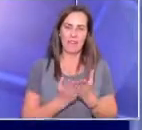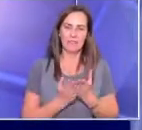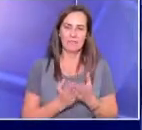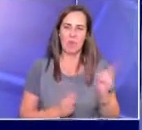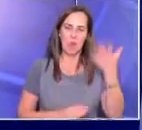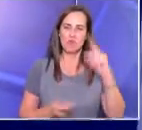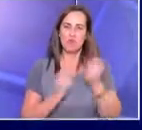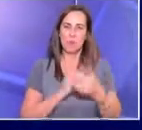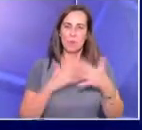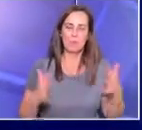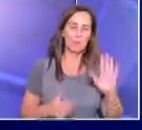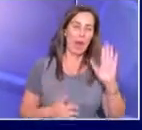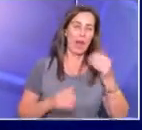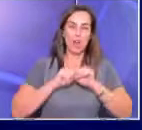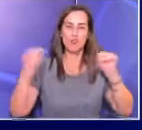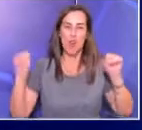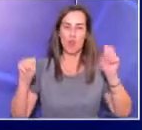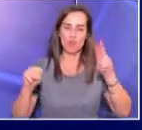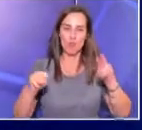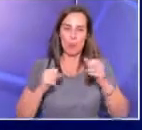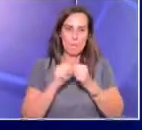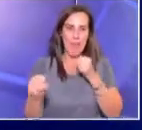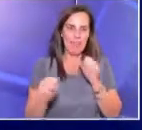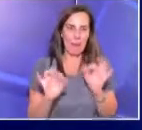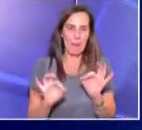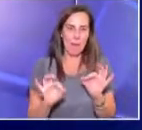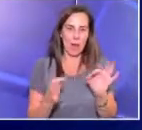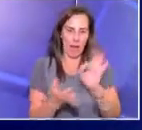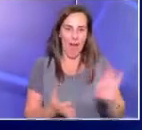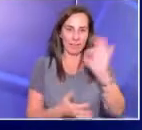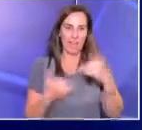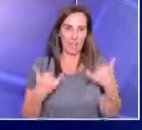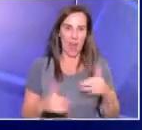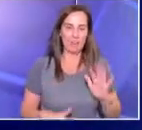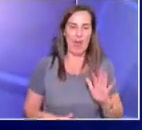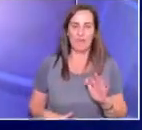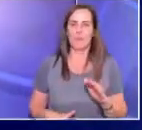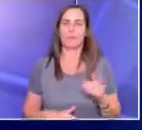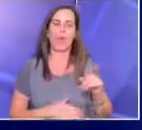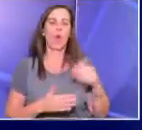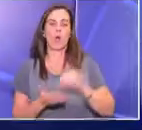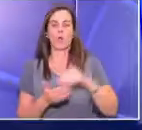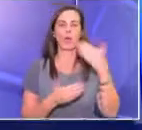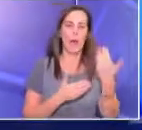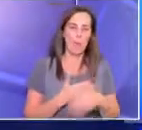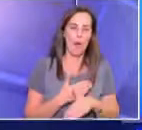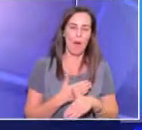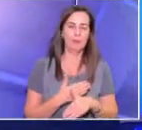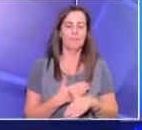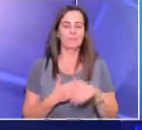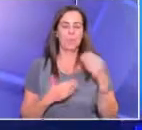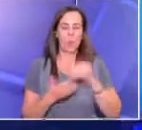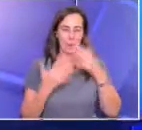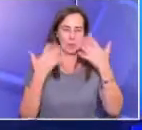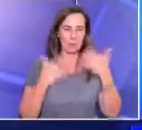לא היו שינויים דרמטיים. חוץ מאשקלון שיש לנו דרמה ממש עדיין בשעות עדיין, אלה. ברגעים אלו, עוד לא גמור לספור. בדיוק, תומר גלם מול איתמר